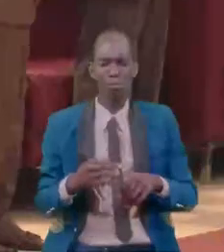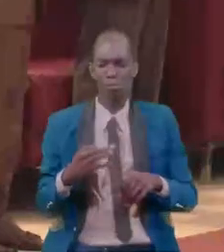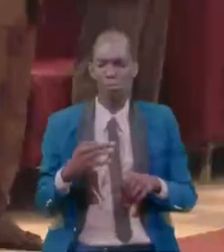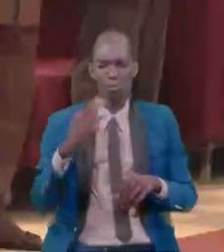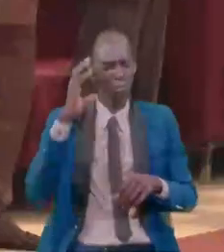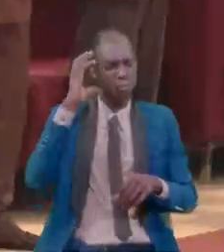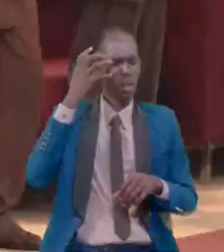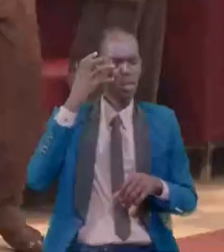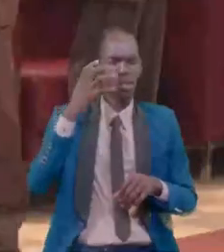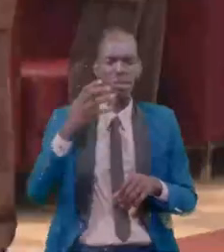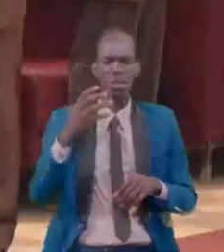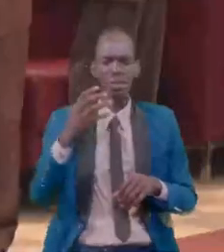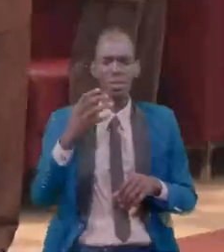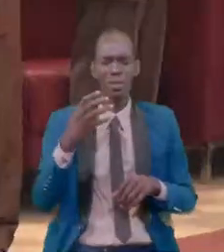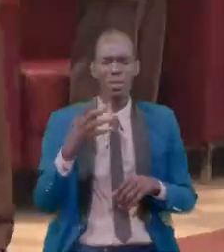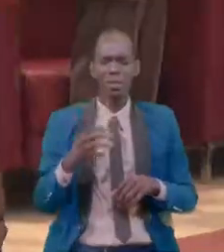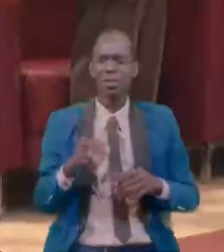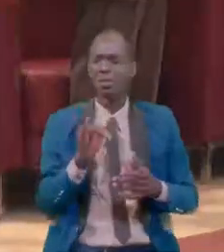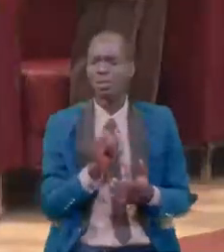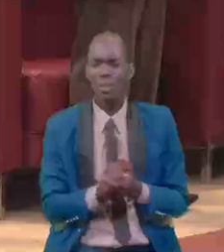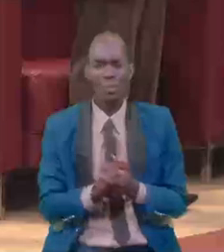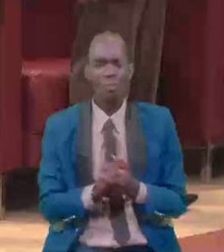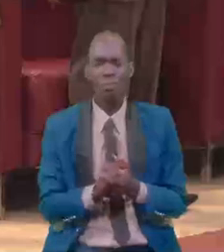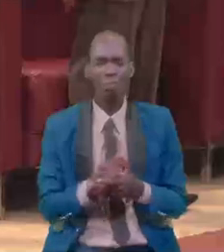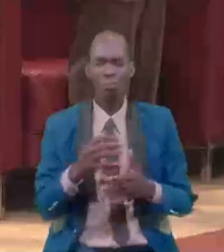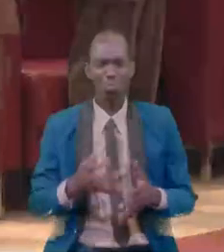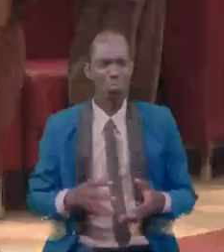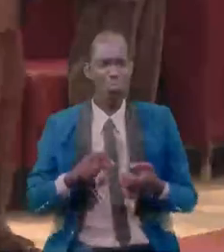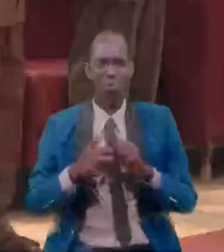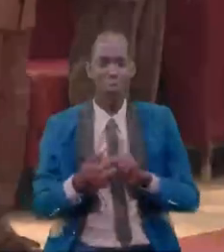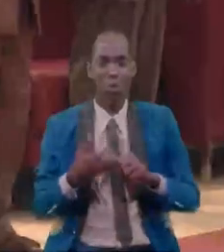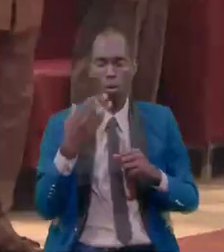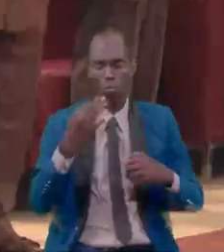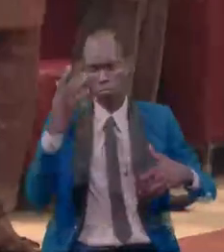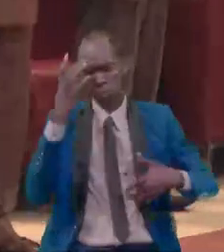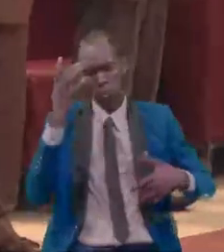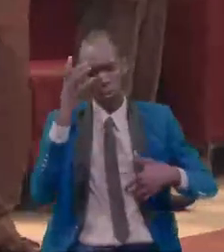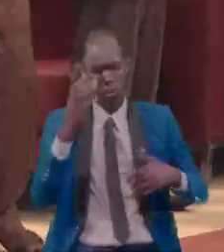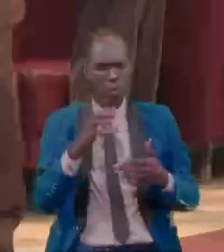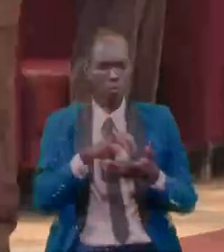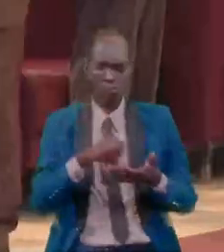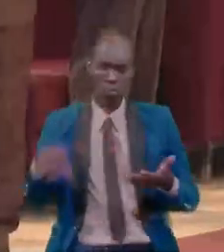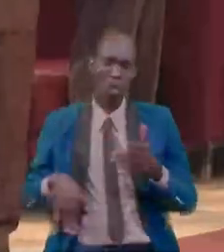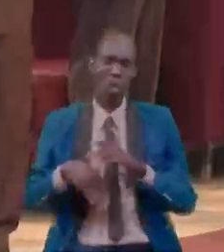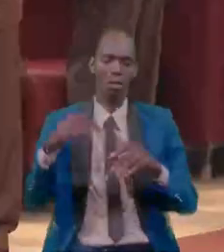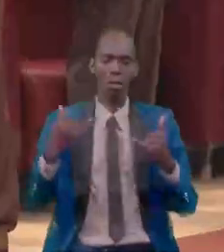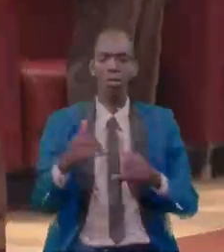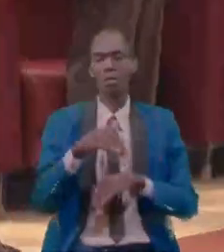démoniaque, les montagnes de folie, les montagnes d'infirmité, de maladie se déplacent ce soir.